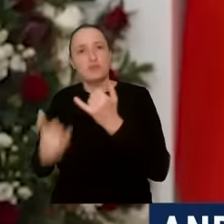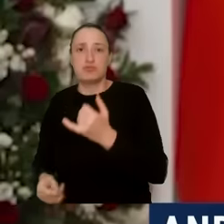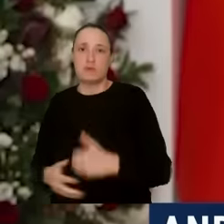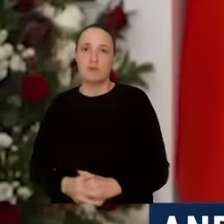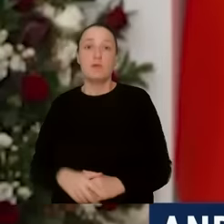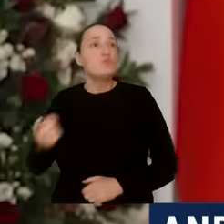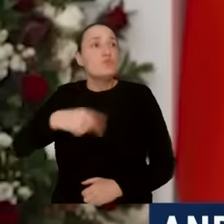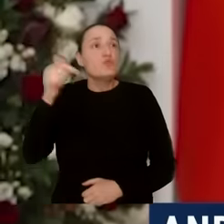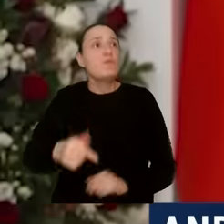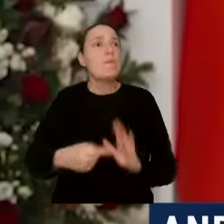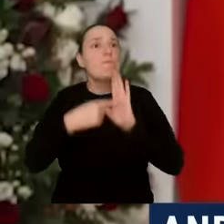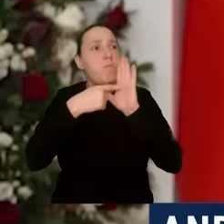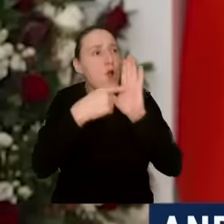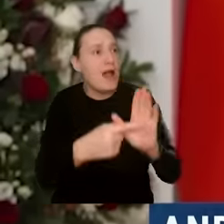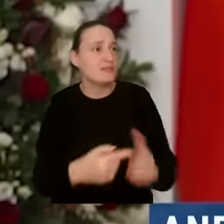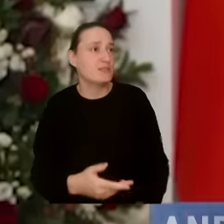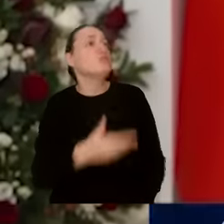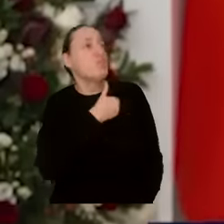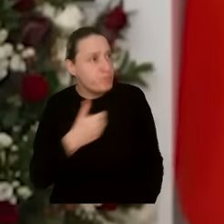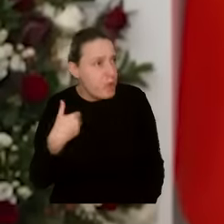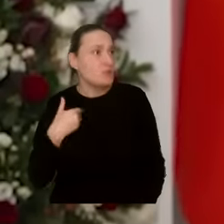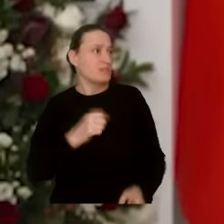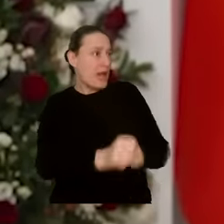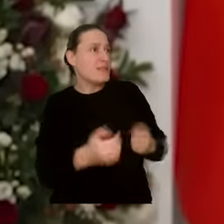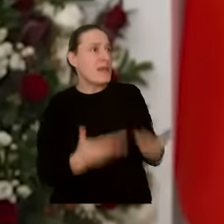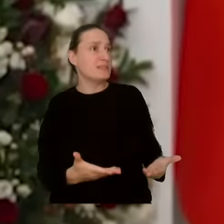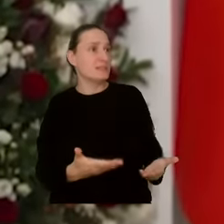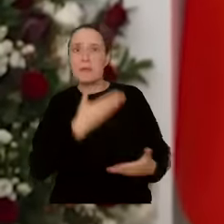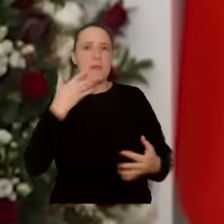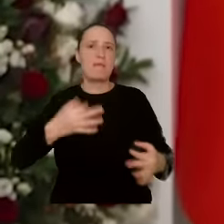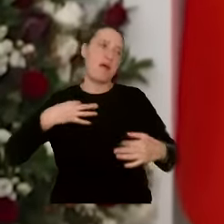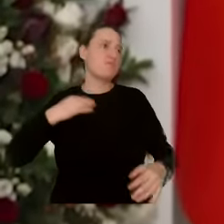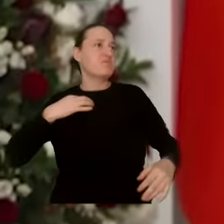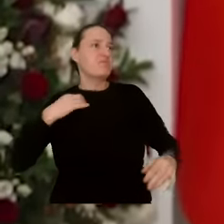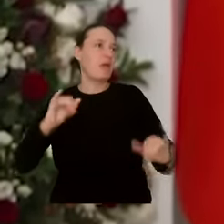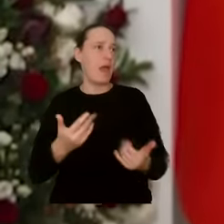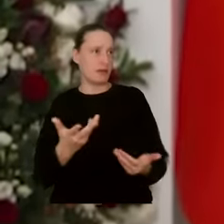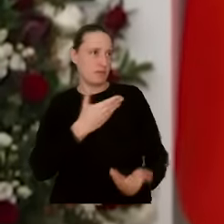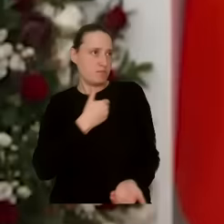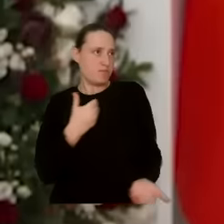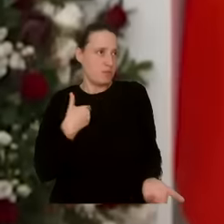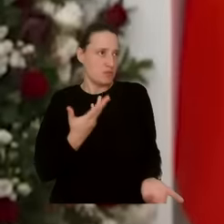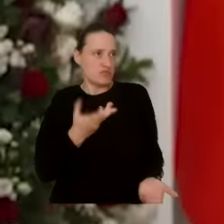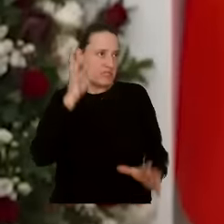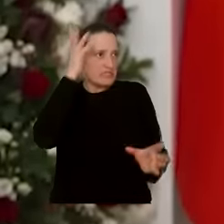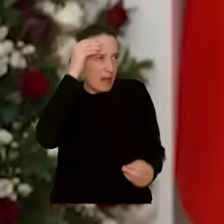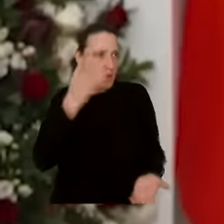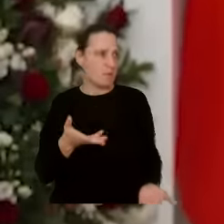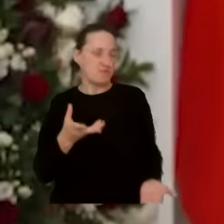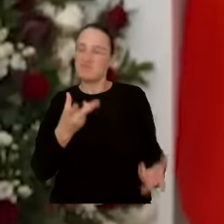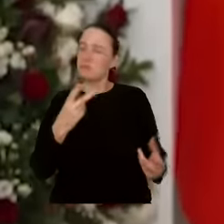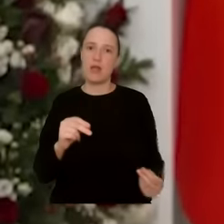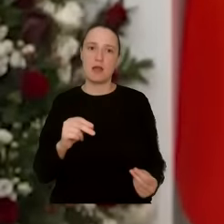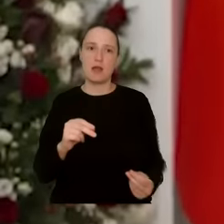Tak. Że Polska jest i że Polska nie jest byle jakim krajem, który zapomina